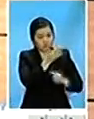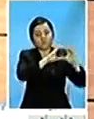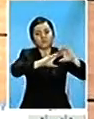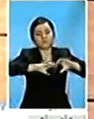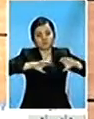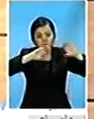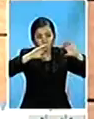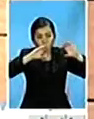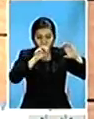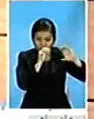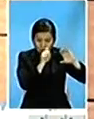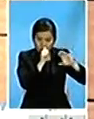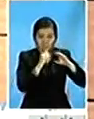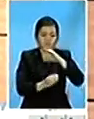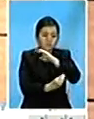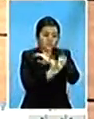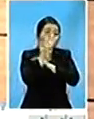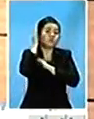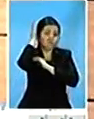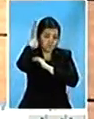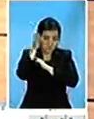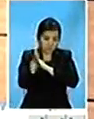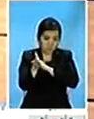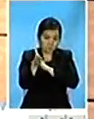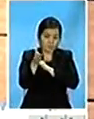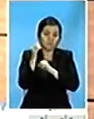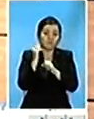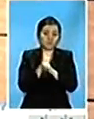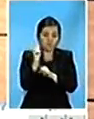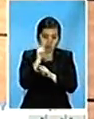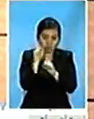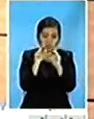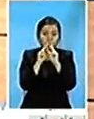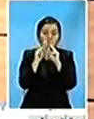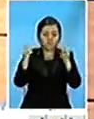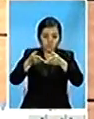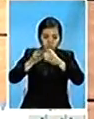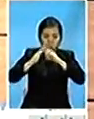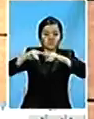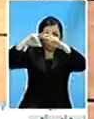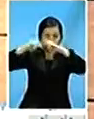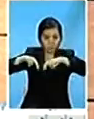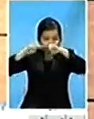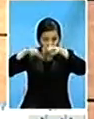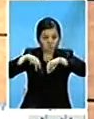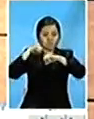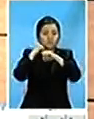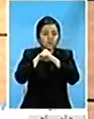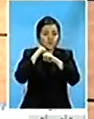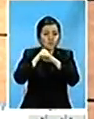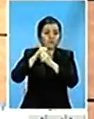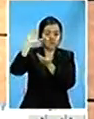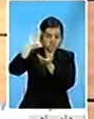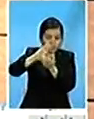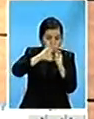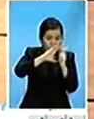ลนะคะว่าในโอกาสต่อไปเนี่ยควรจะตั้งคณะกรรมการขึ้นมาศึกษาการใช้งบประม